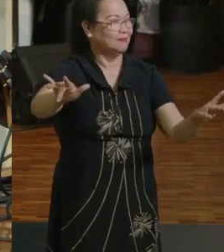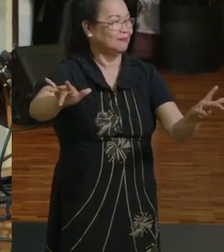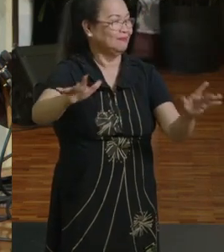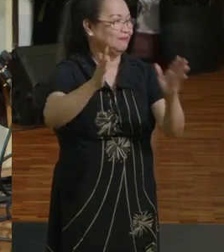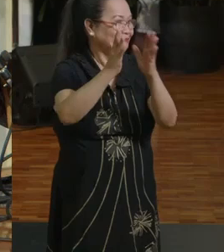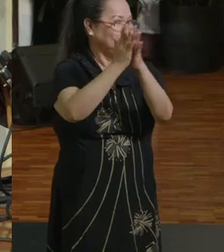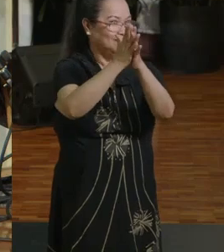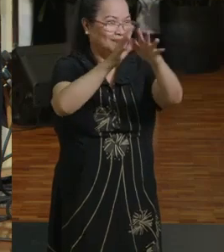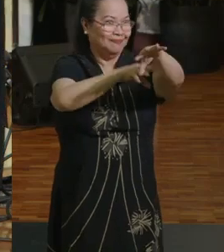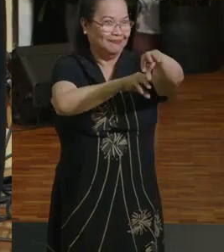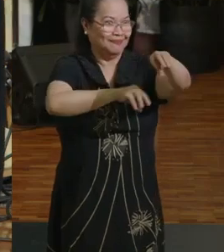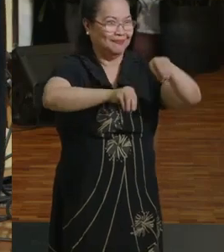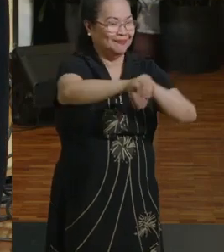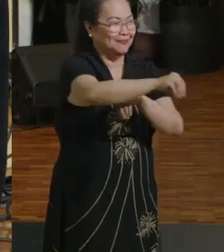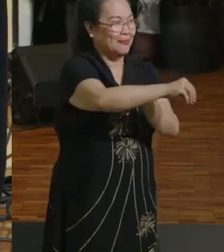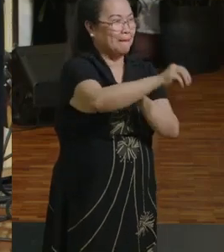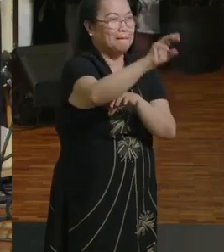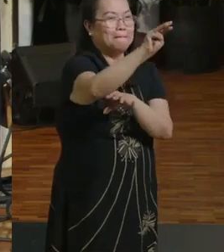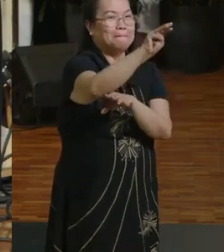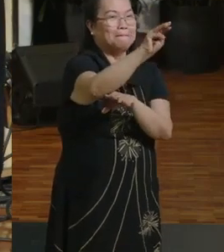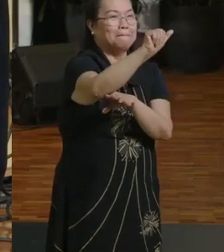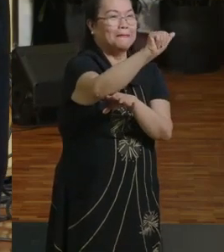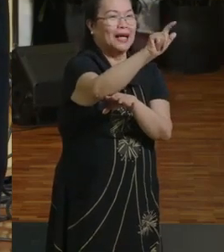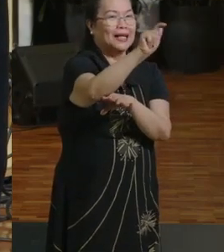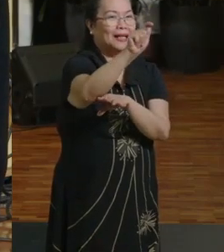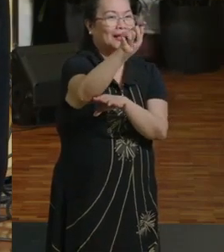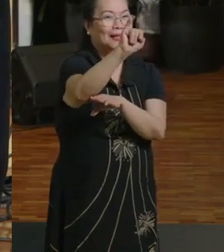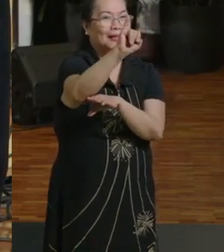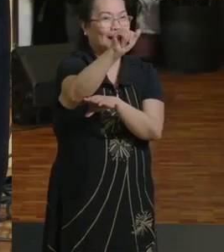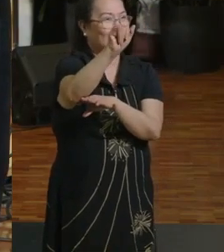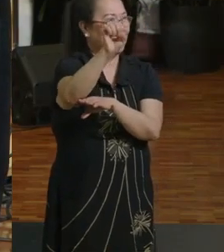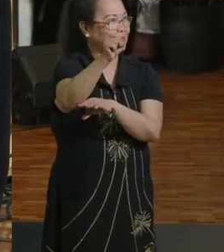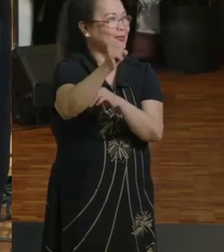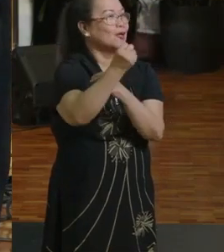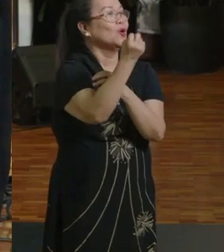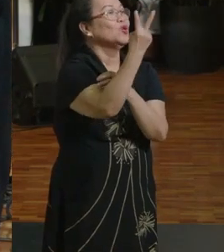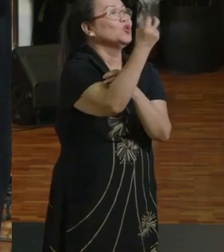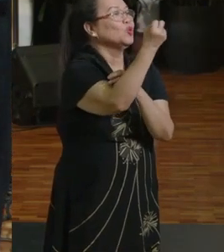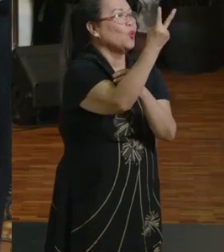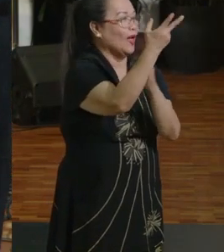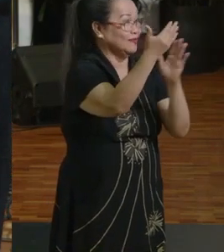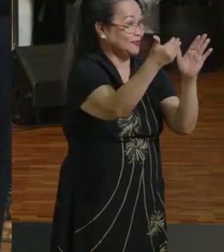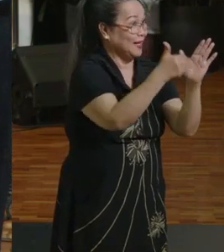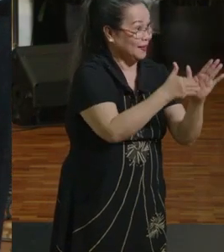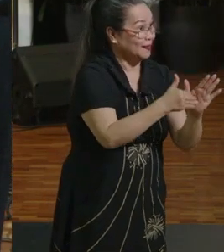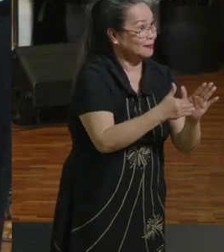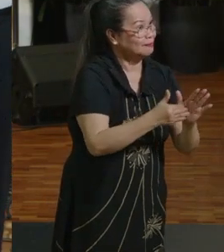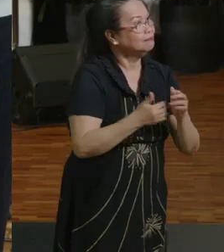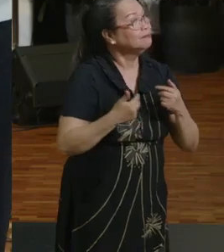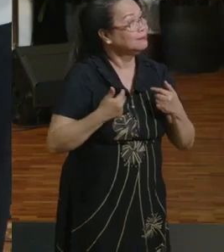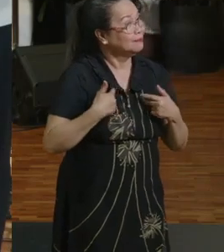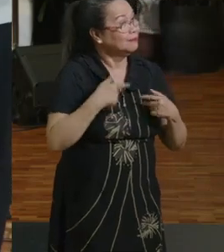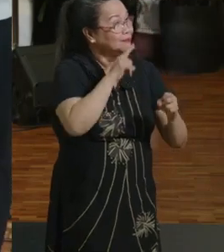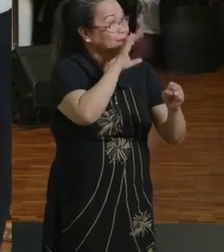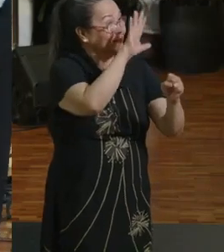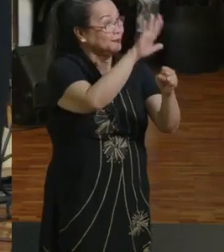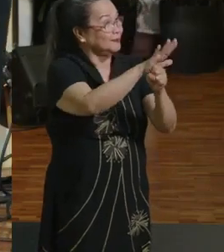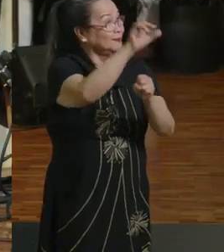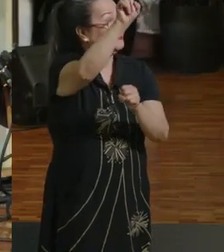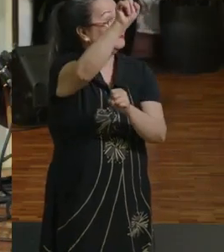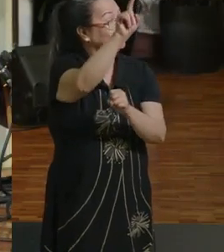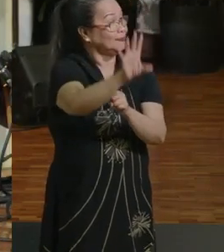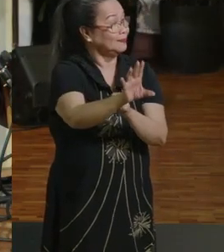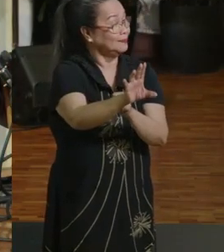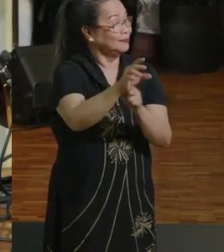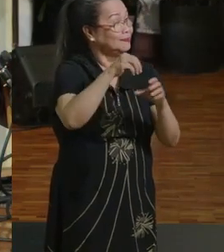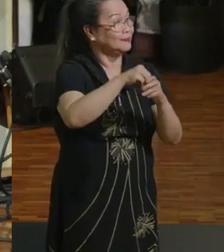at pinalitan siya ni Matias. So sila ay naging 12 ulit. Sapagkat may pangako sa kanila ang Panginoon, sabi niya